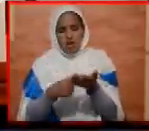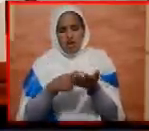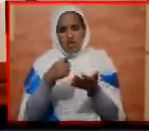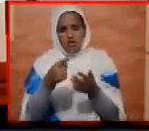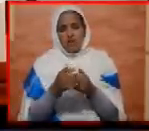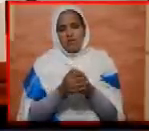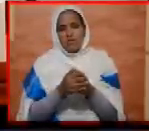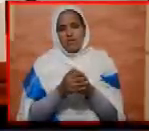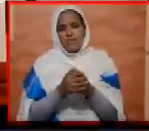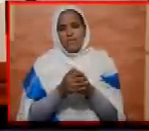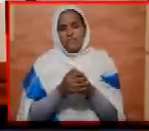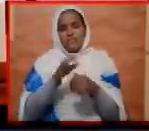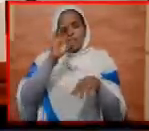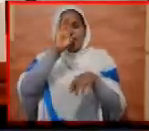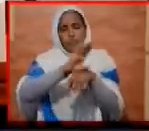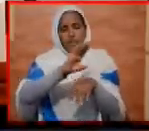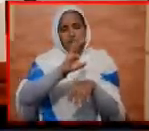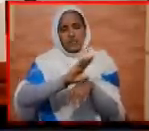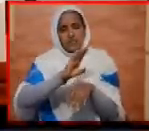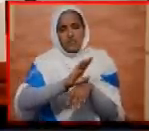እና ይሄ